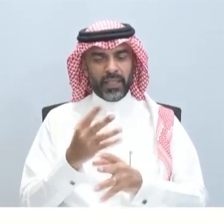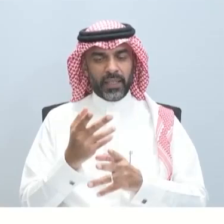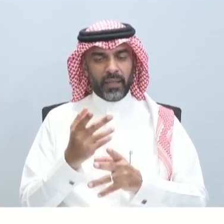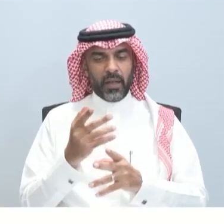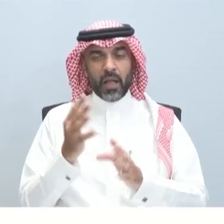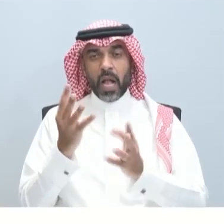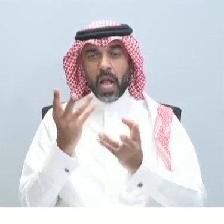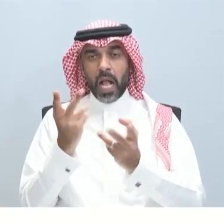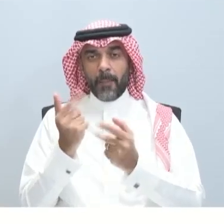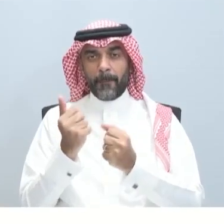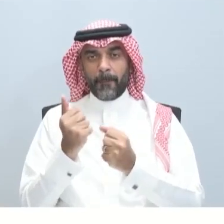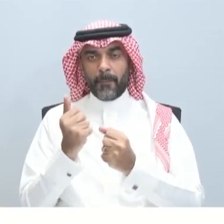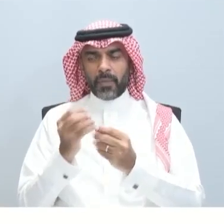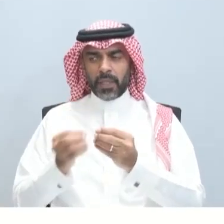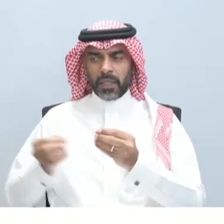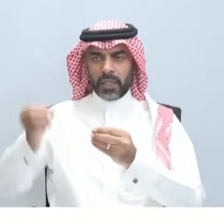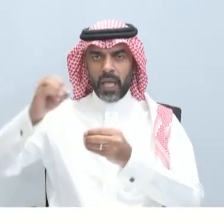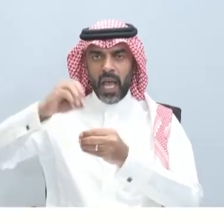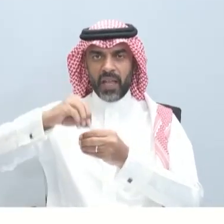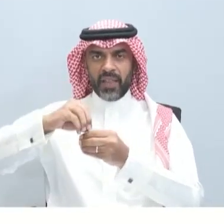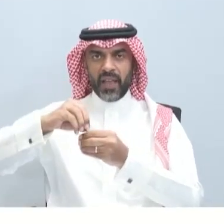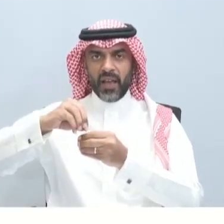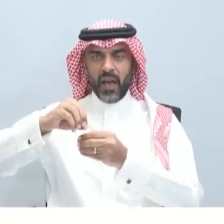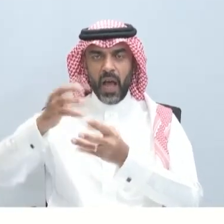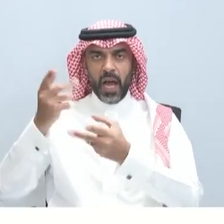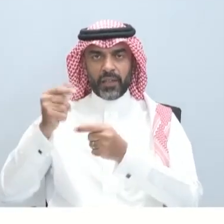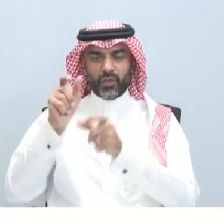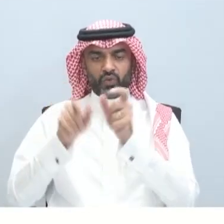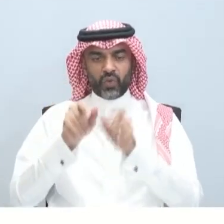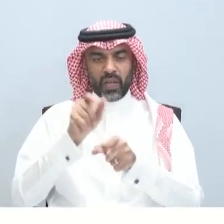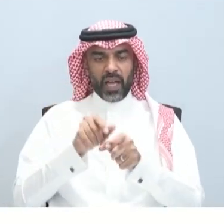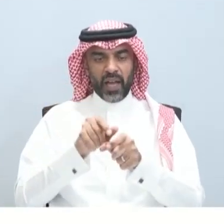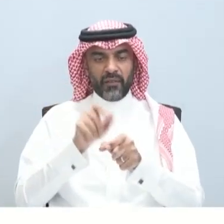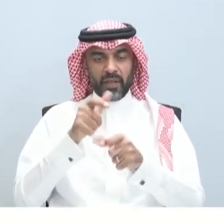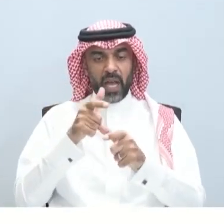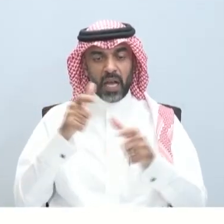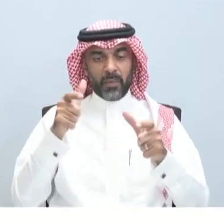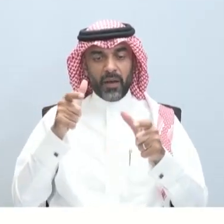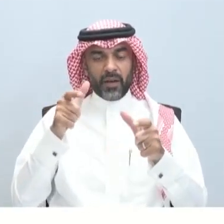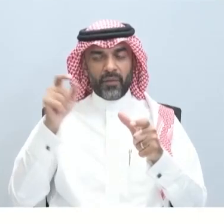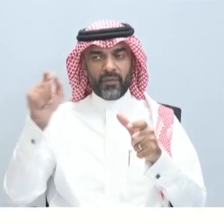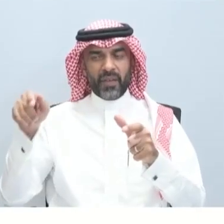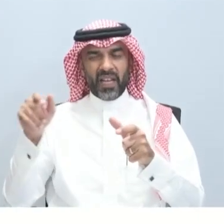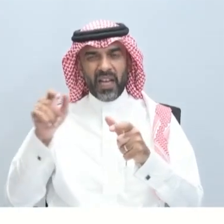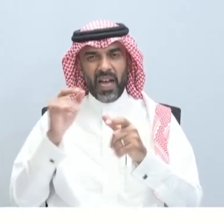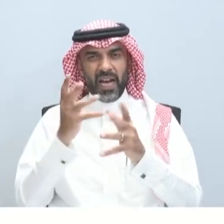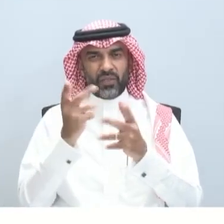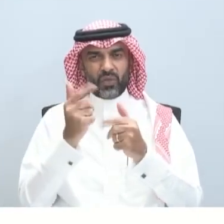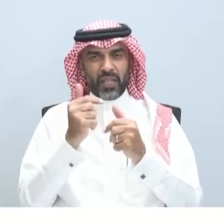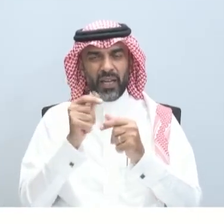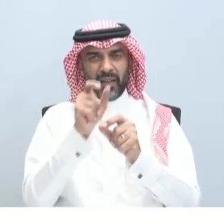كم يزيد عدد السكان في اكبر المناطق سكانا على عدد السكان في اقلها